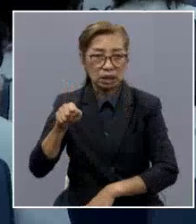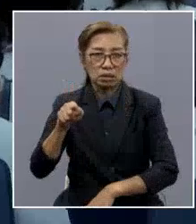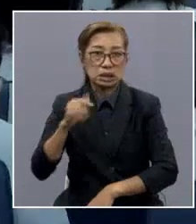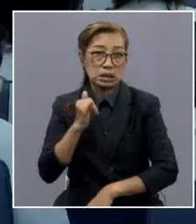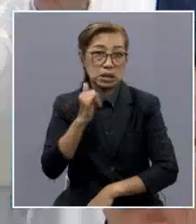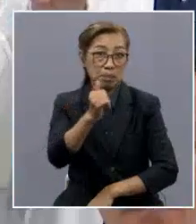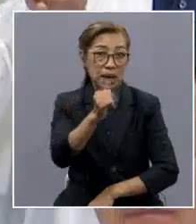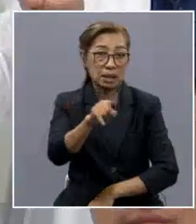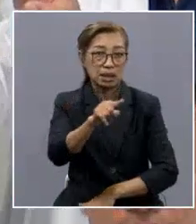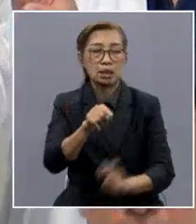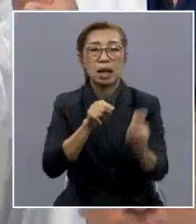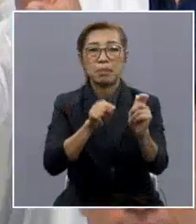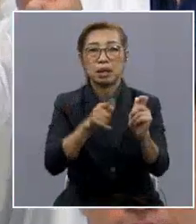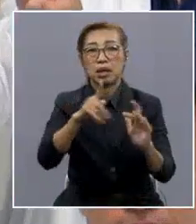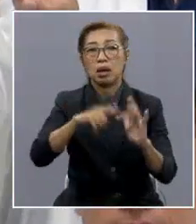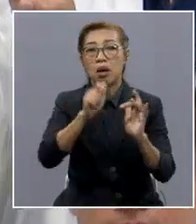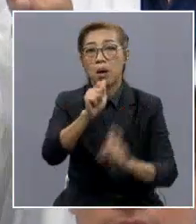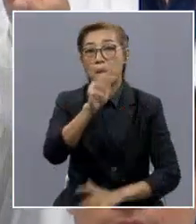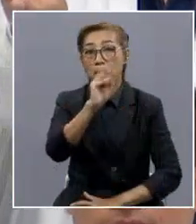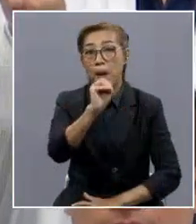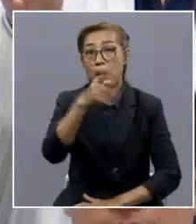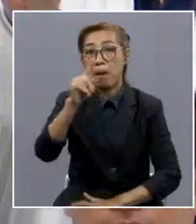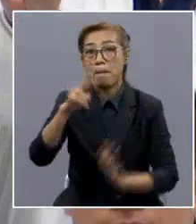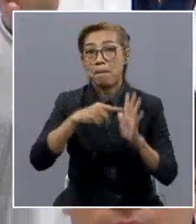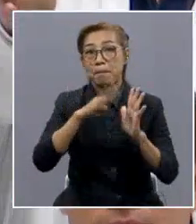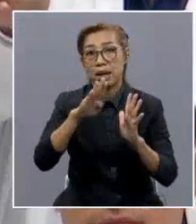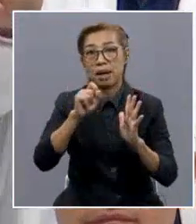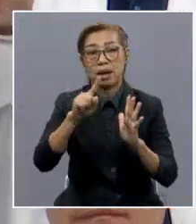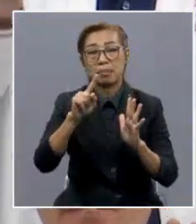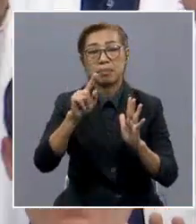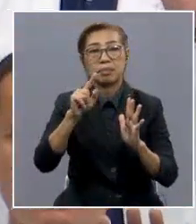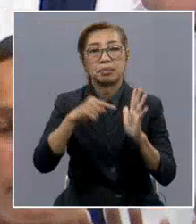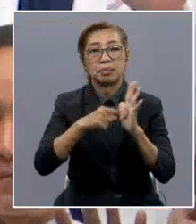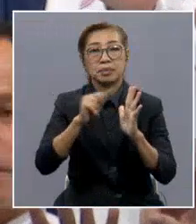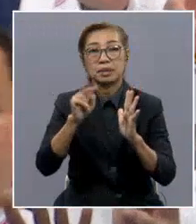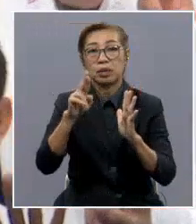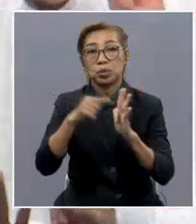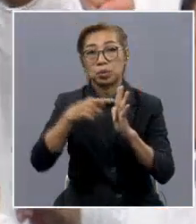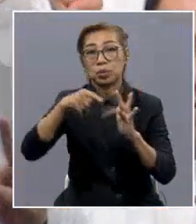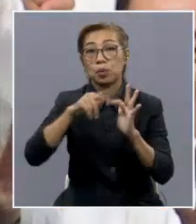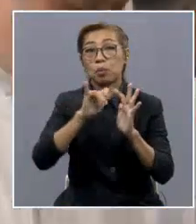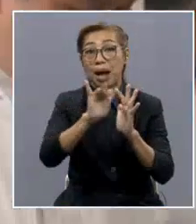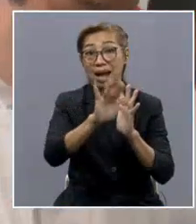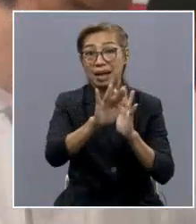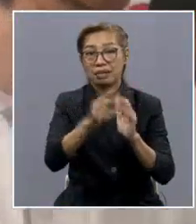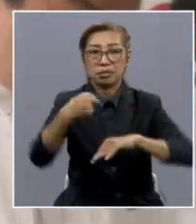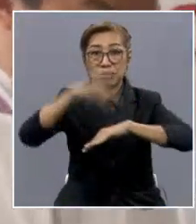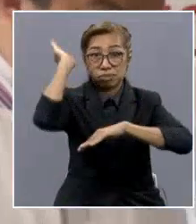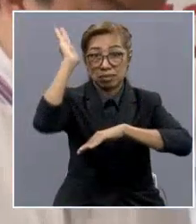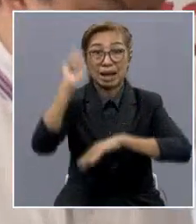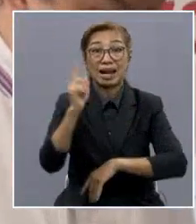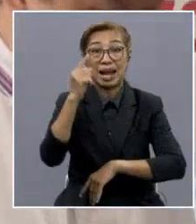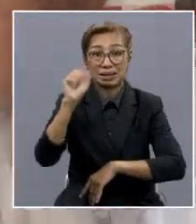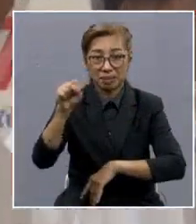ตแรกก็คือป้อมปราบศัตรูพ่ายเนี่ยคุณวิรัตเมื่อเช้าก็พูดเหมือนกันนะครับบอกว่าจะพยายามจะให้ทันกลางเดือนกุมภาพัน